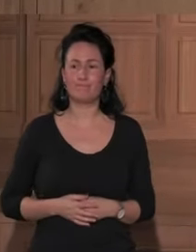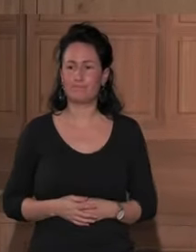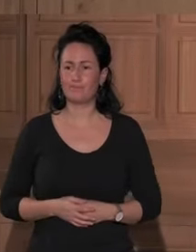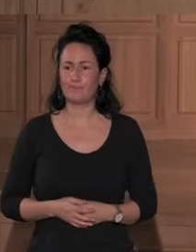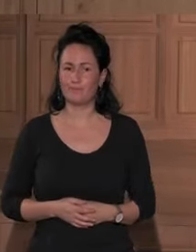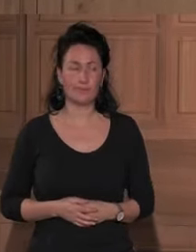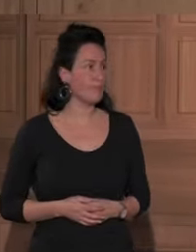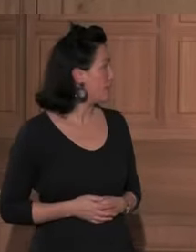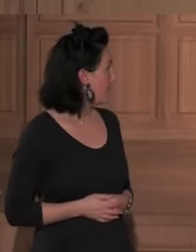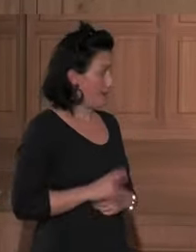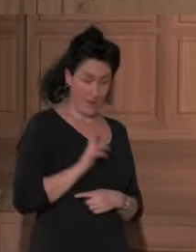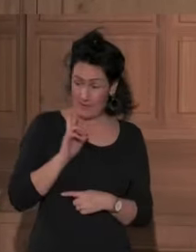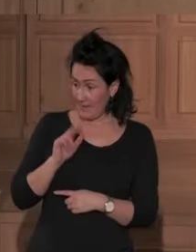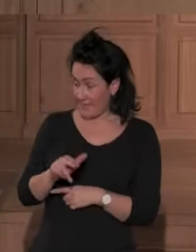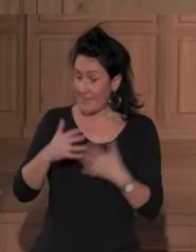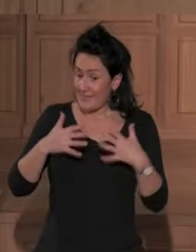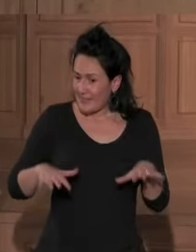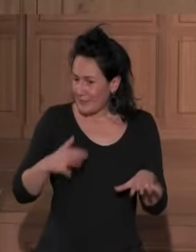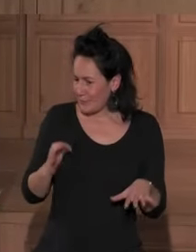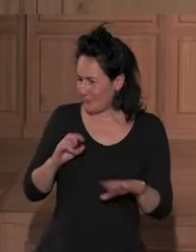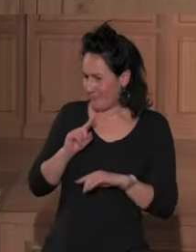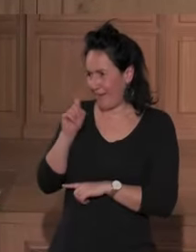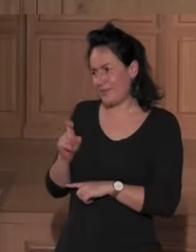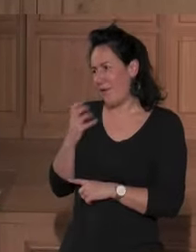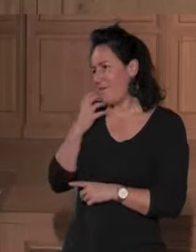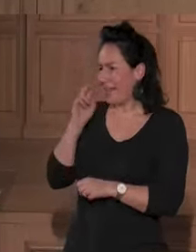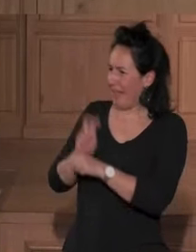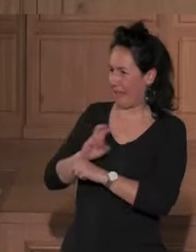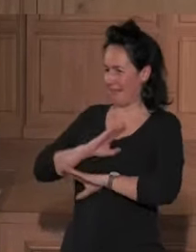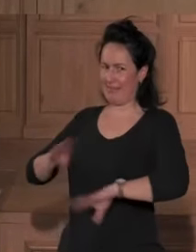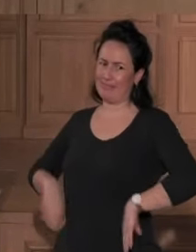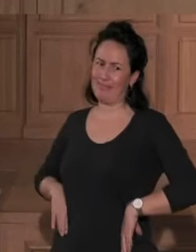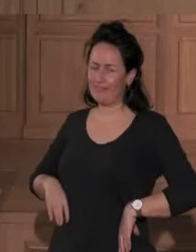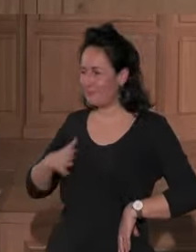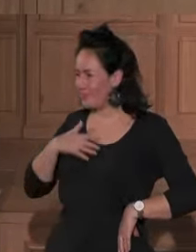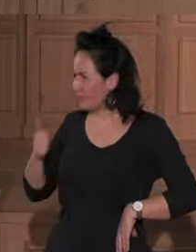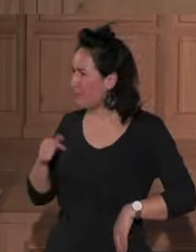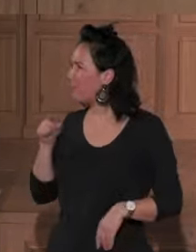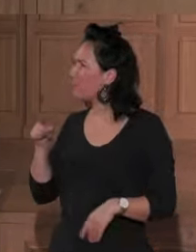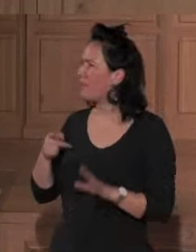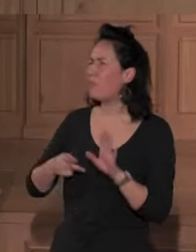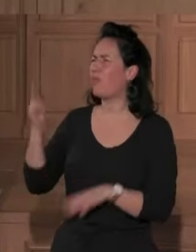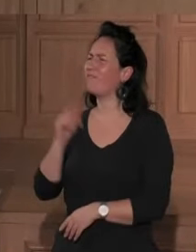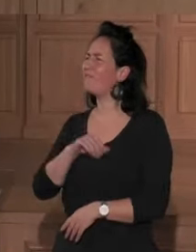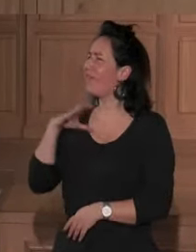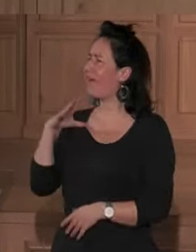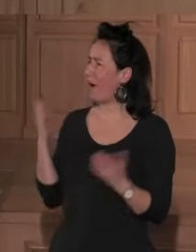On arrive au bout. J'avais gardé cette question pour la fin parce que je la trouve sympathique. De quoi êtes-vous le plus fier?